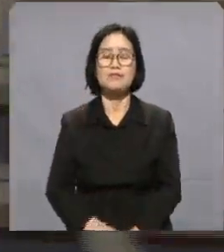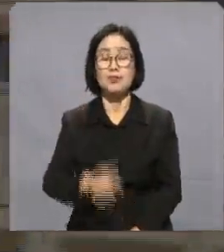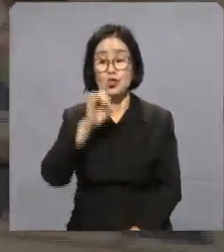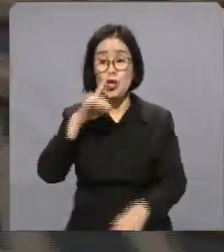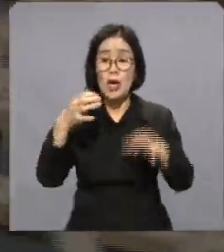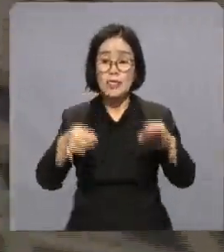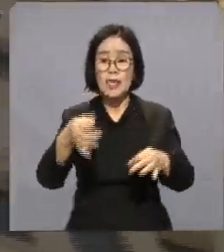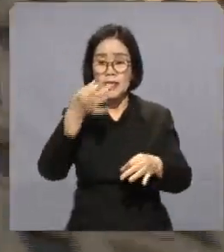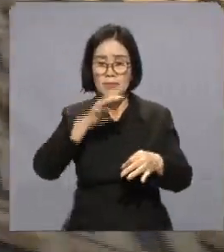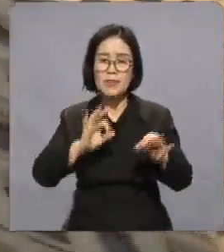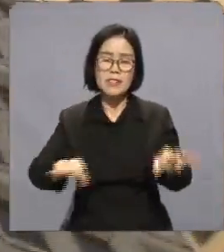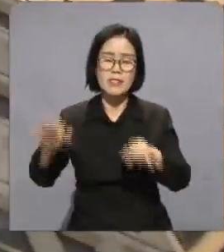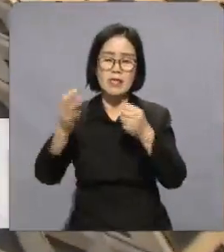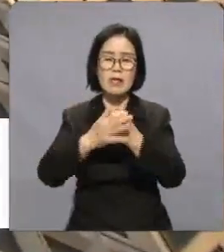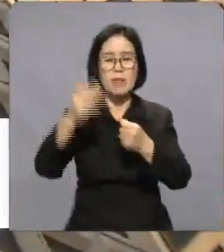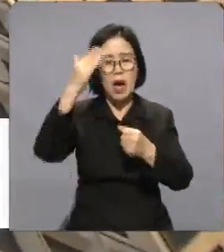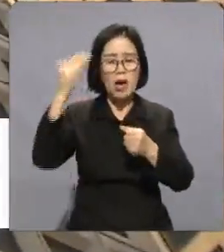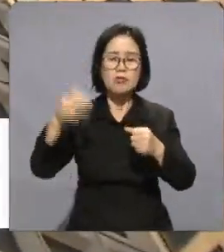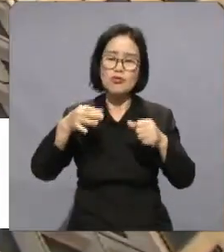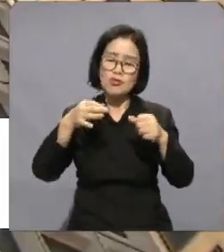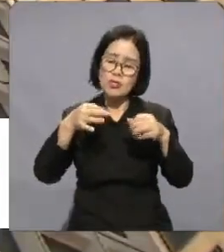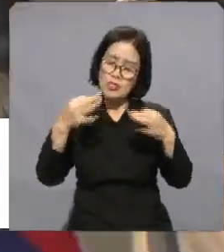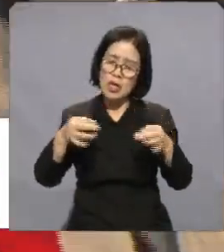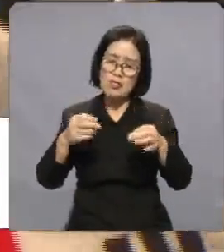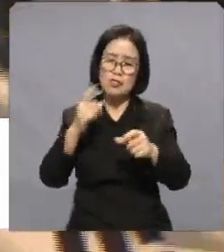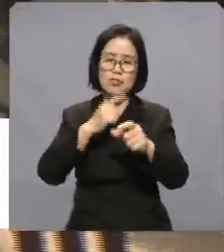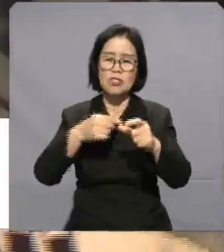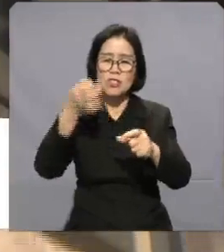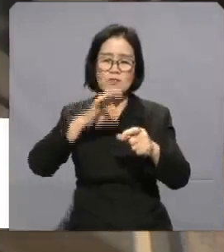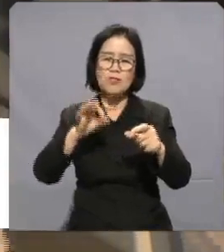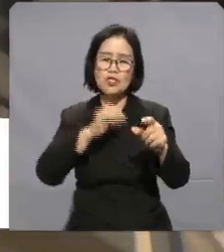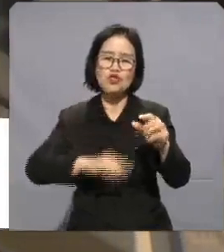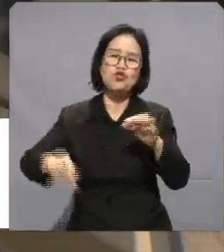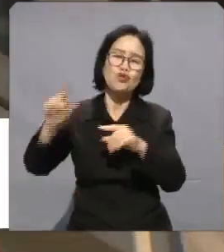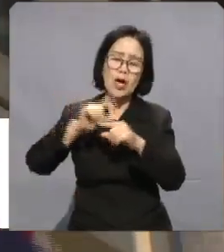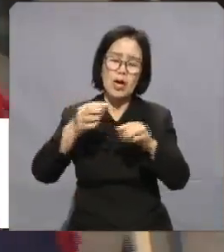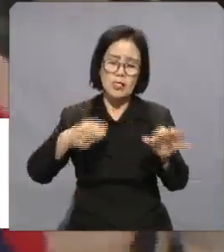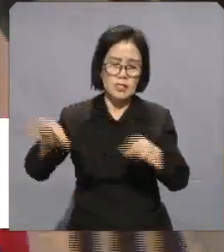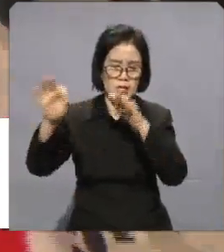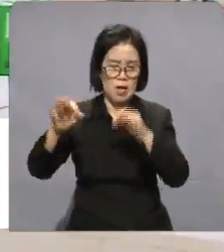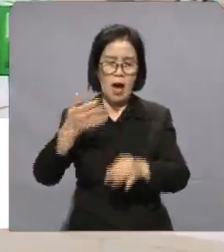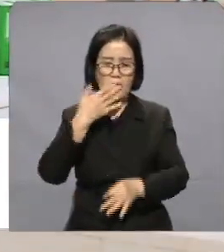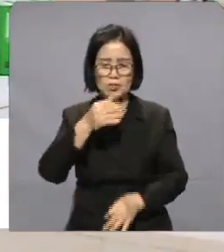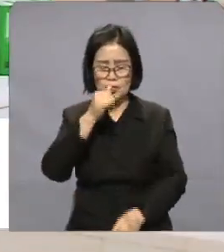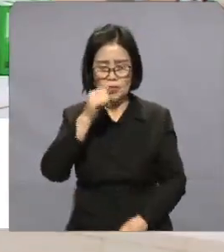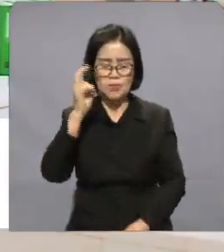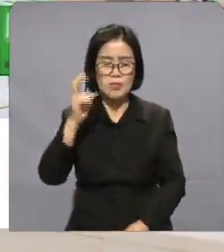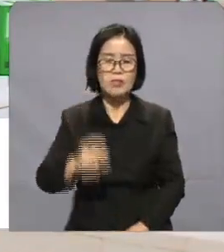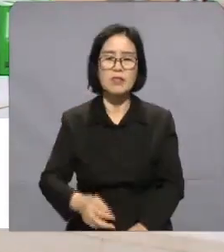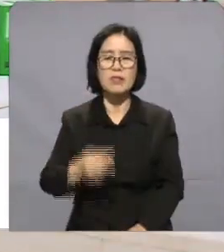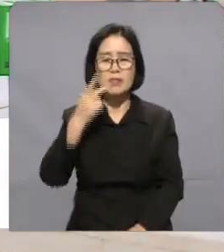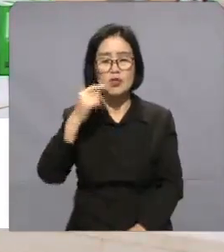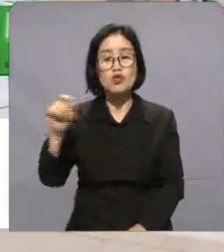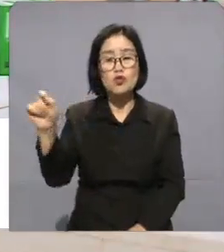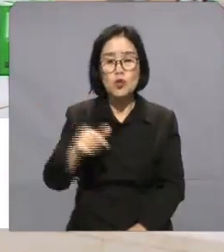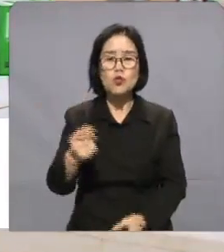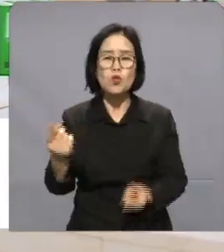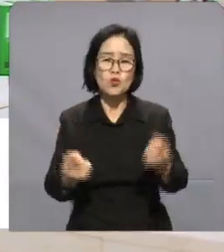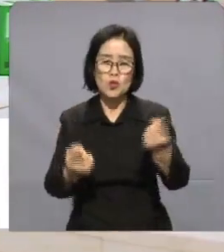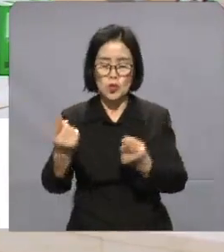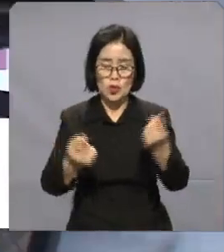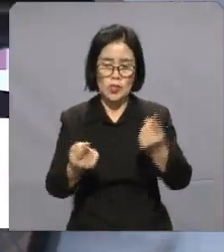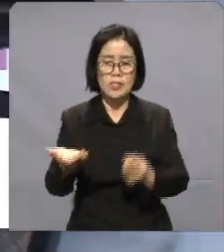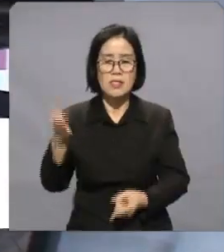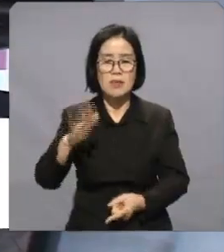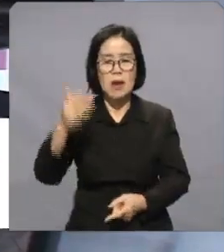연준의 금리인상으로 한국은행 역시 추가 금리인상을 단행할 가능성이 높아졌습니다 미국이 속도 조절에 나섰다고